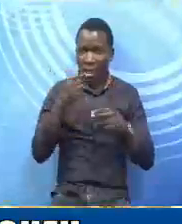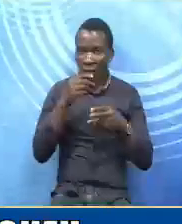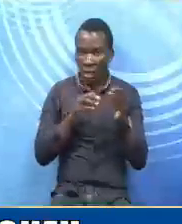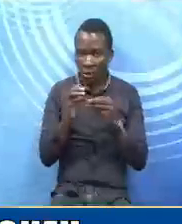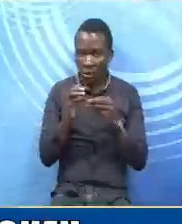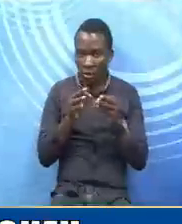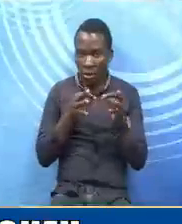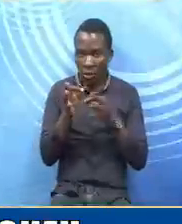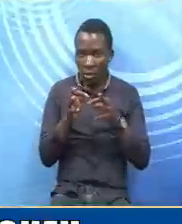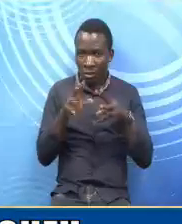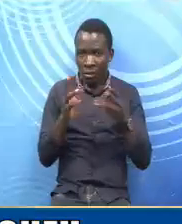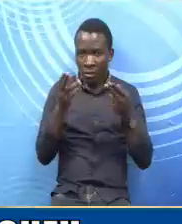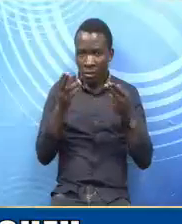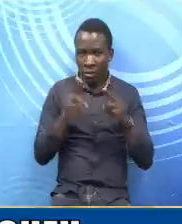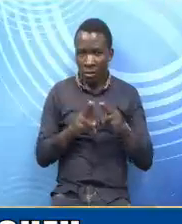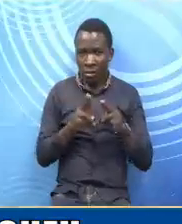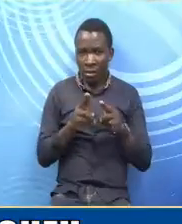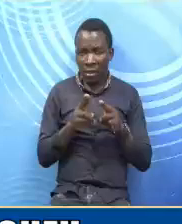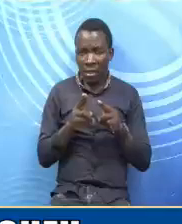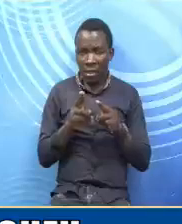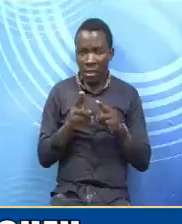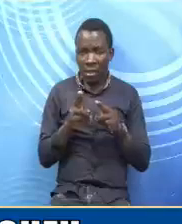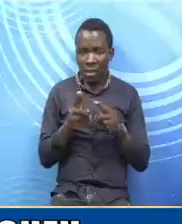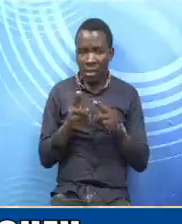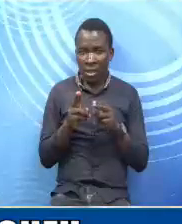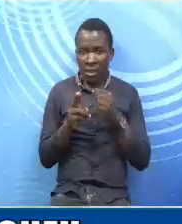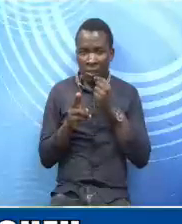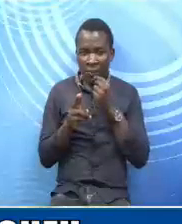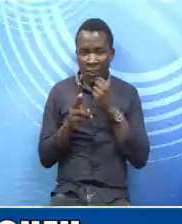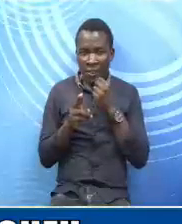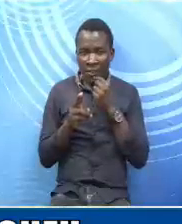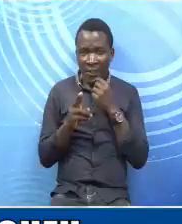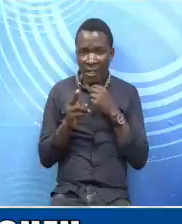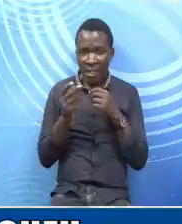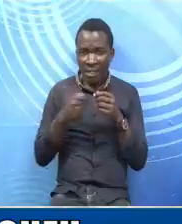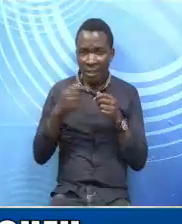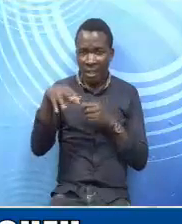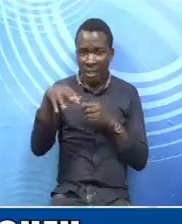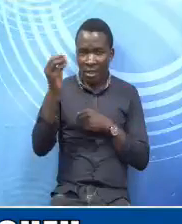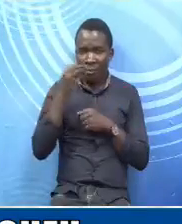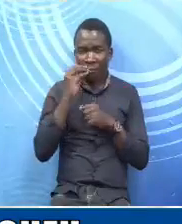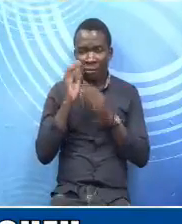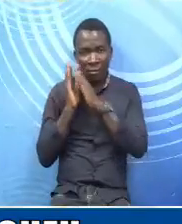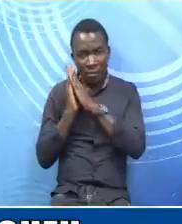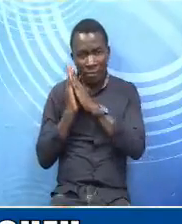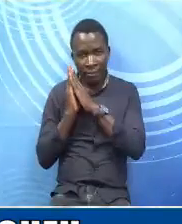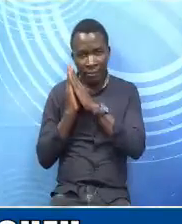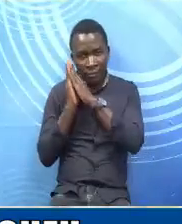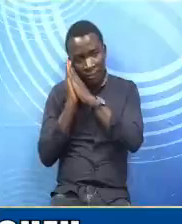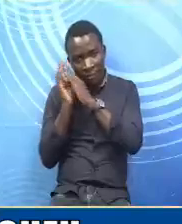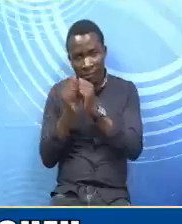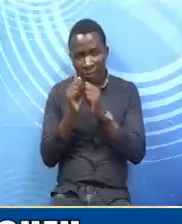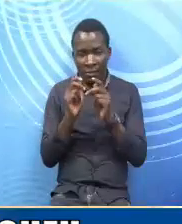uko byagenze. Arangije ngiye ndatana n'ingiye kuryama kuri umwana twari kumwe aho